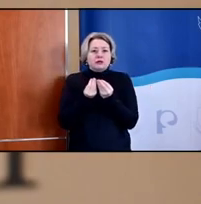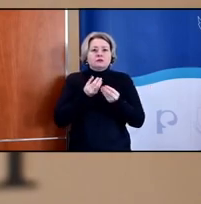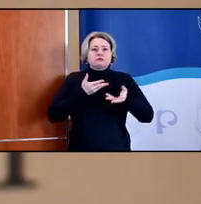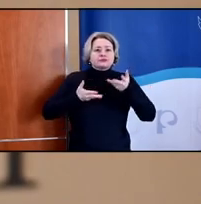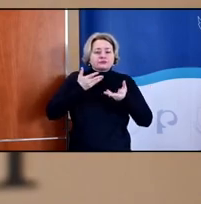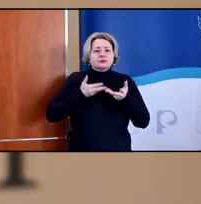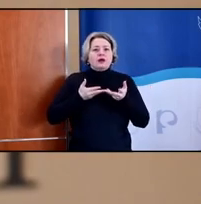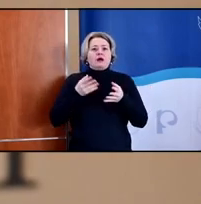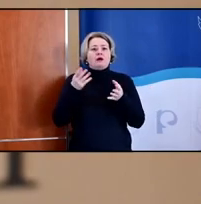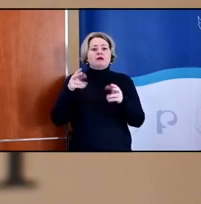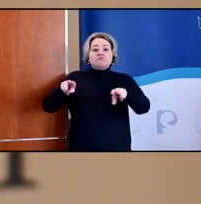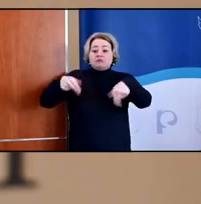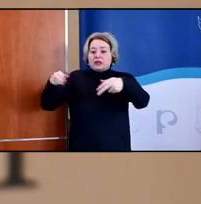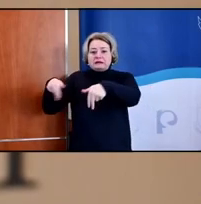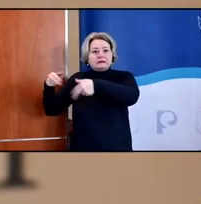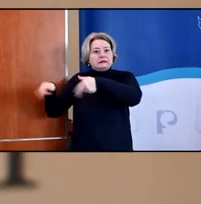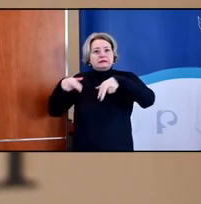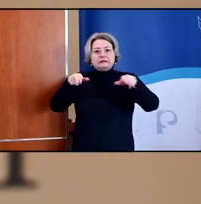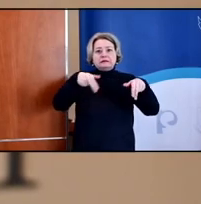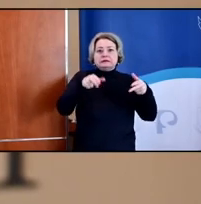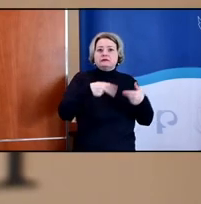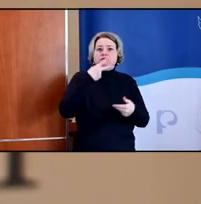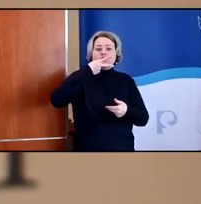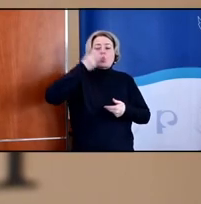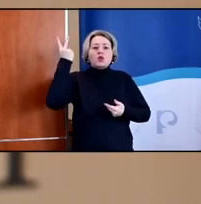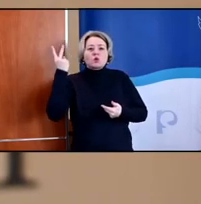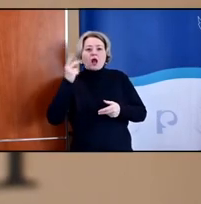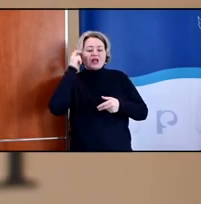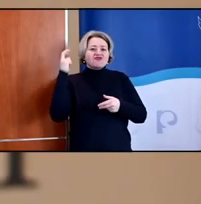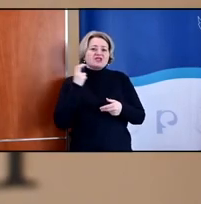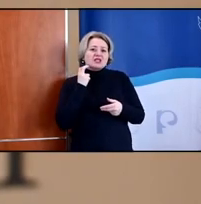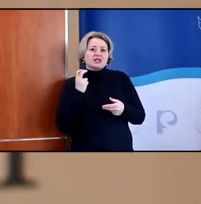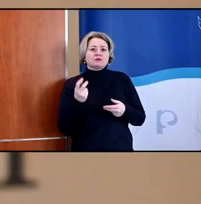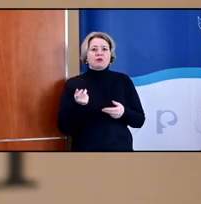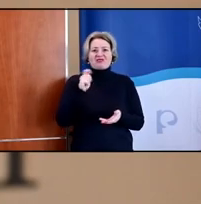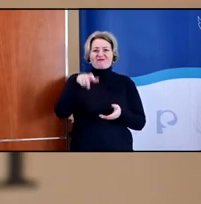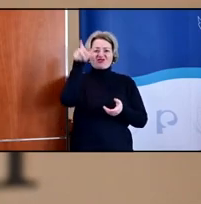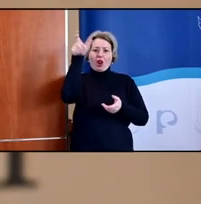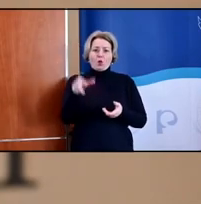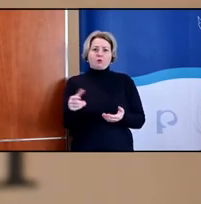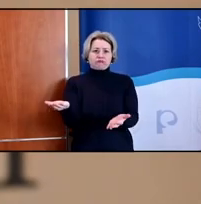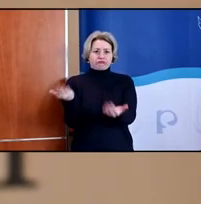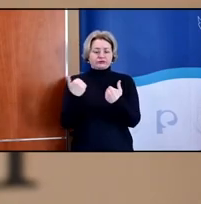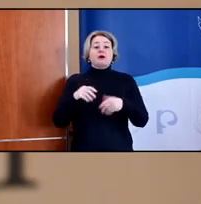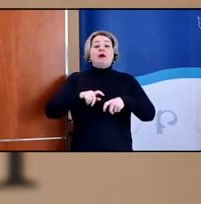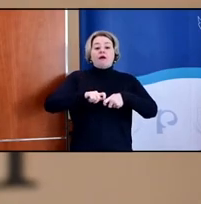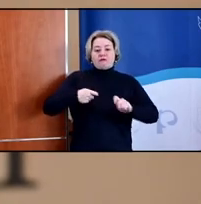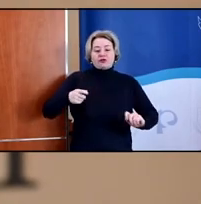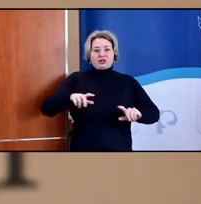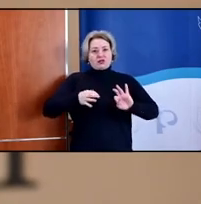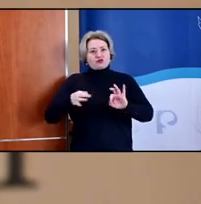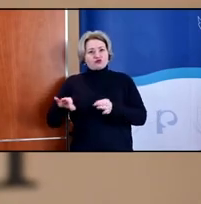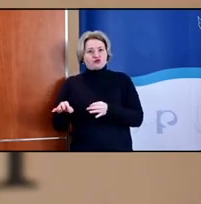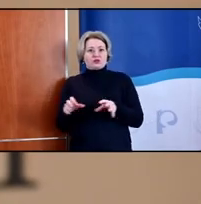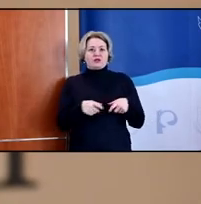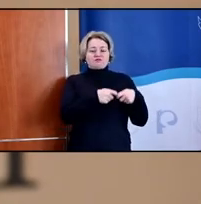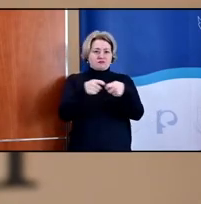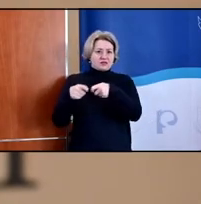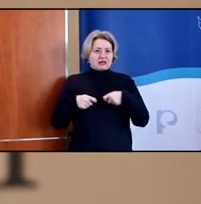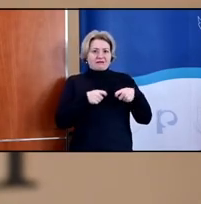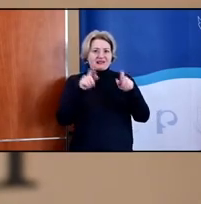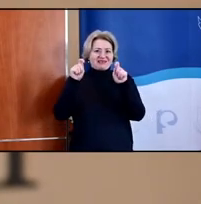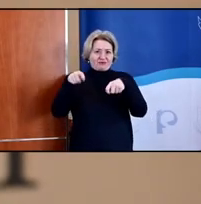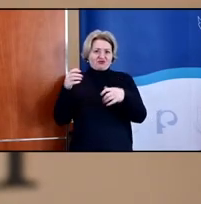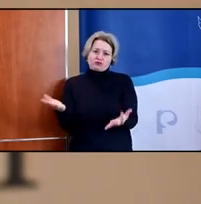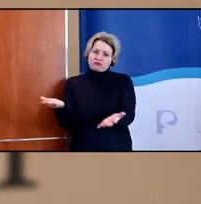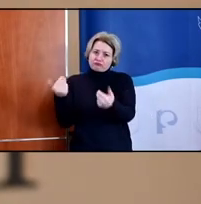kulturális intézményeknek a képviselőit meghívtuk a a helyi fogyatékosügyi szervezeteknek a képviselőit